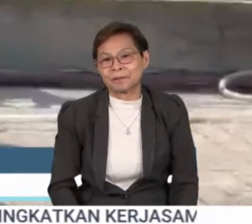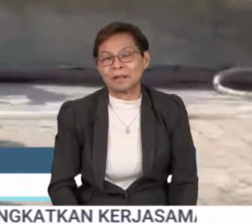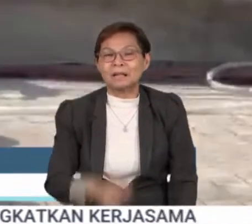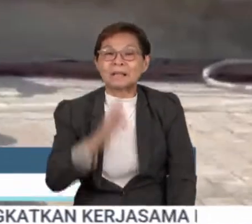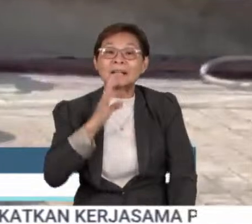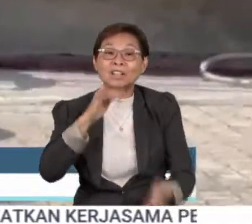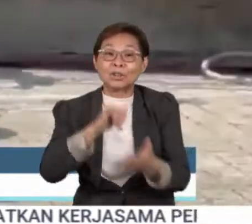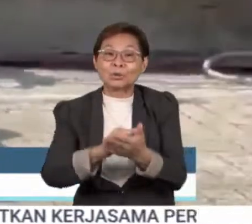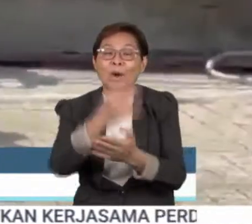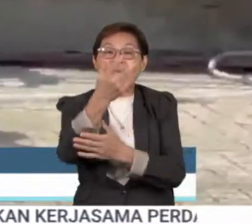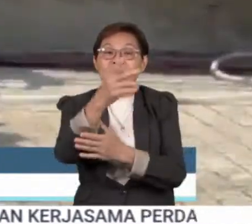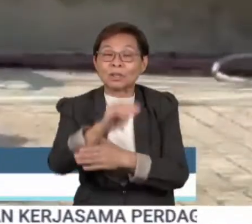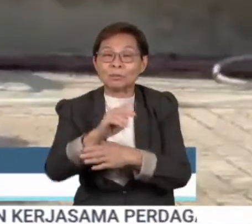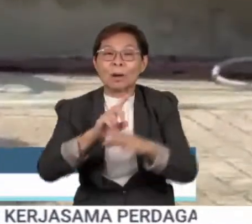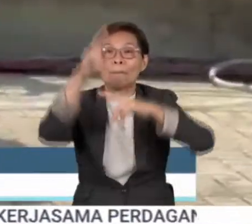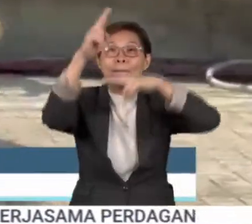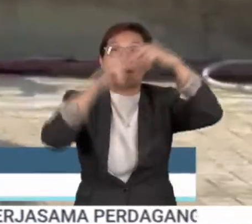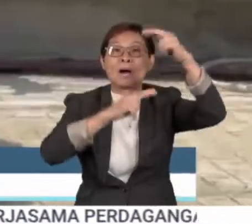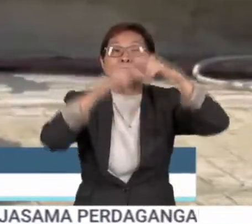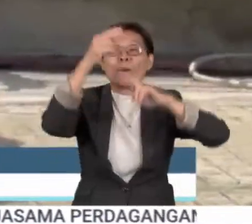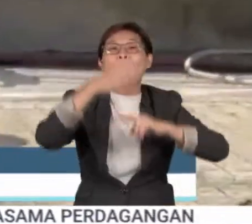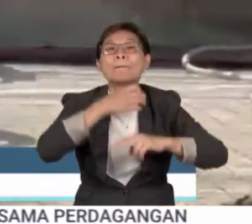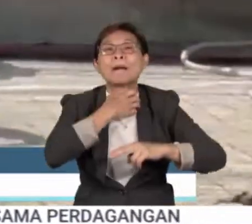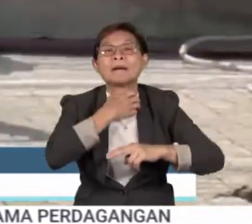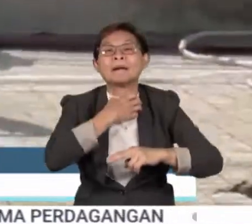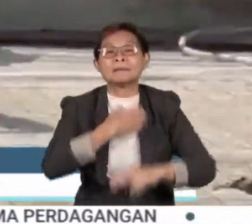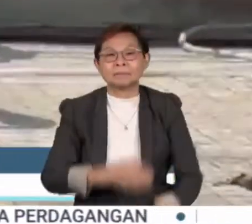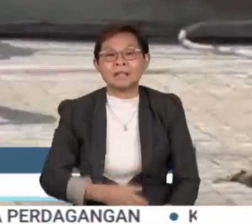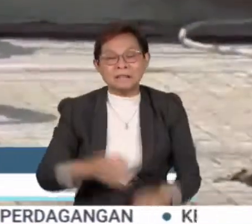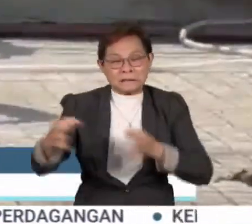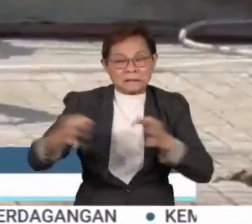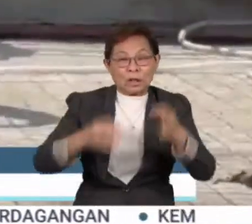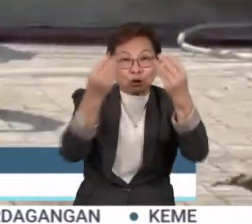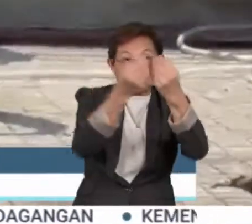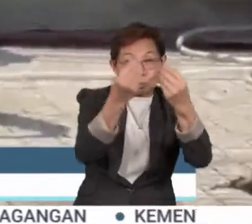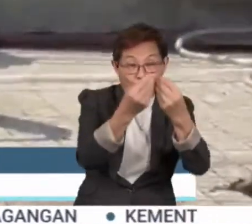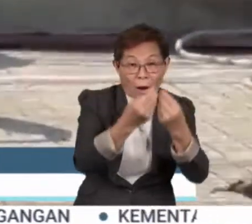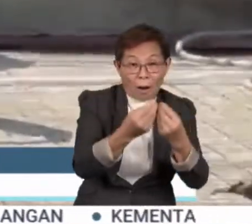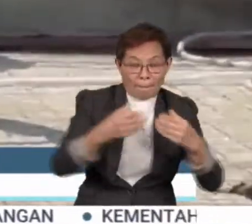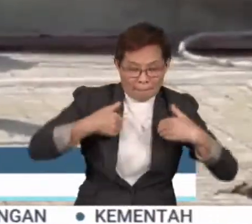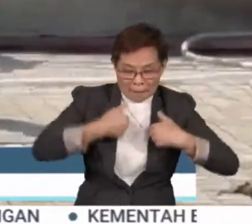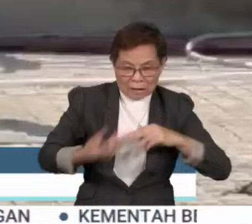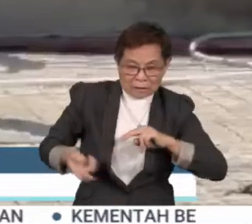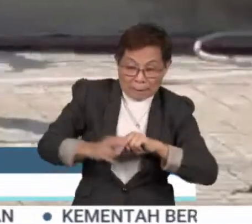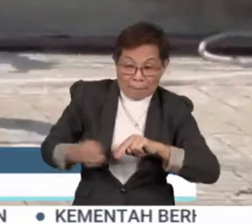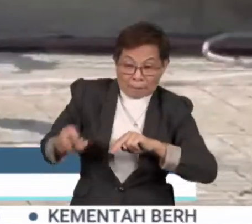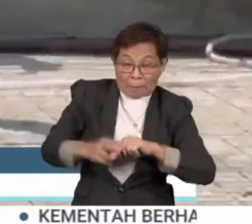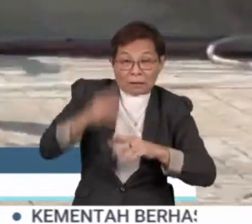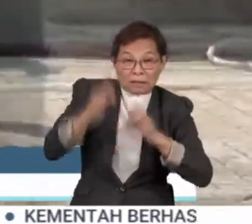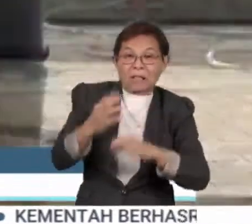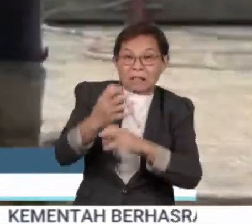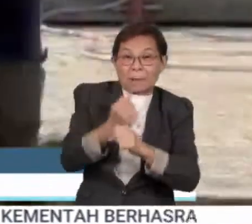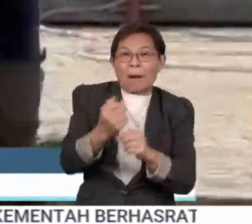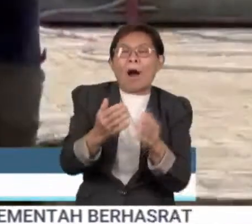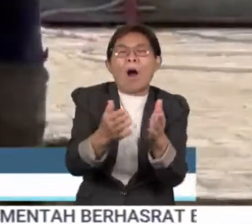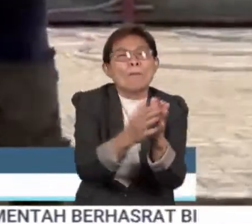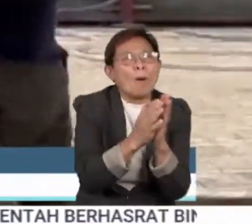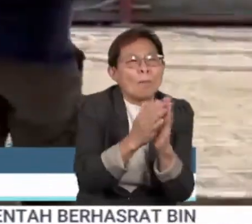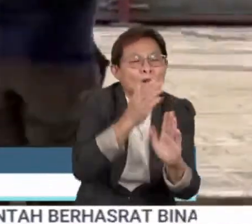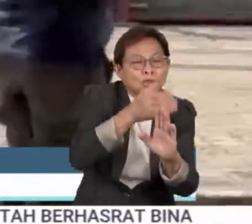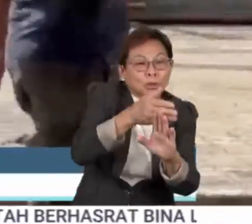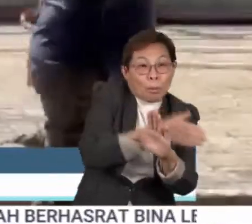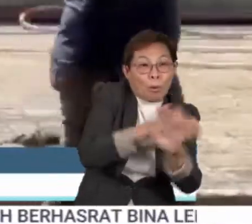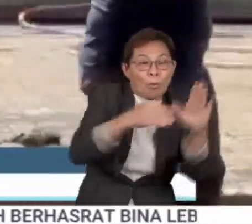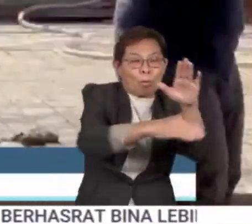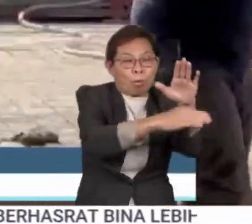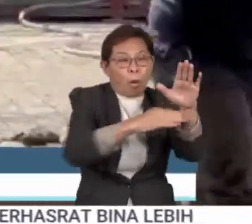Beliau berkata demikian kepada RTM di bangunan Perak Darul Rizwan di Ipoh. Jelas beliau bilangan tersebut akan bertambah sekiranya mendapat permintaan sebelum sambutan